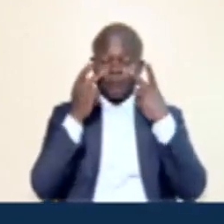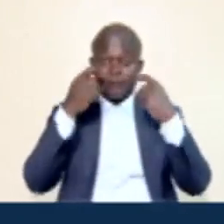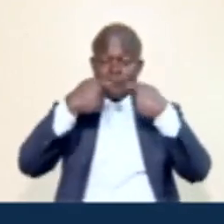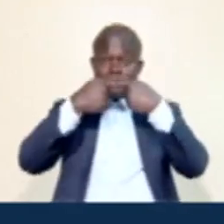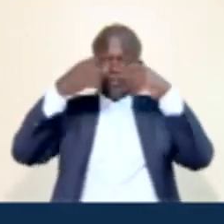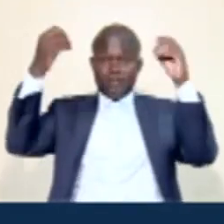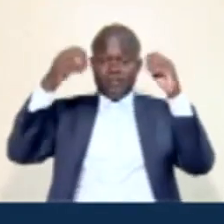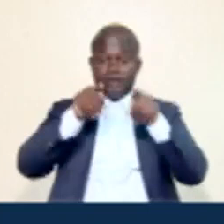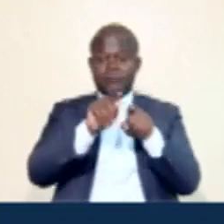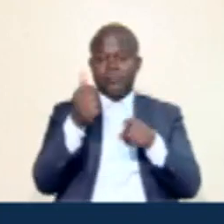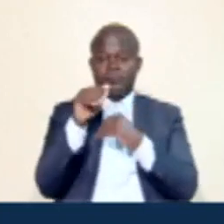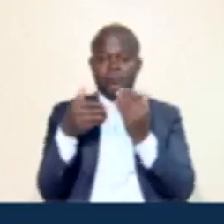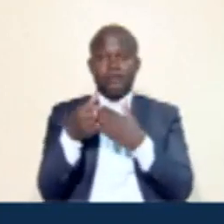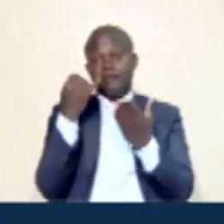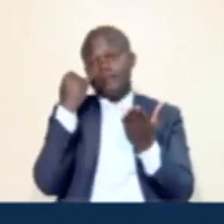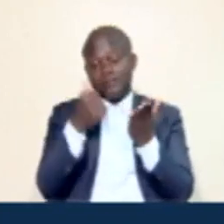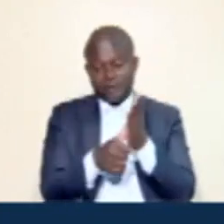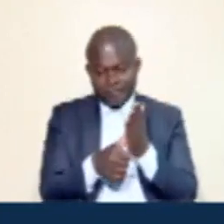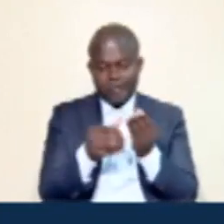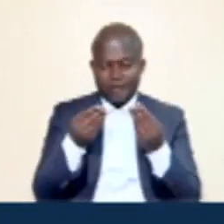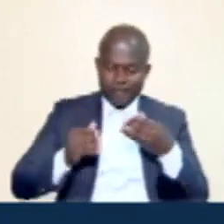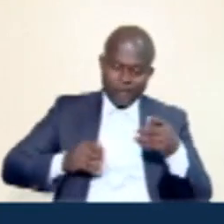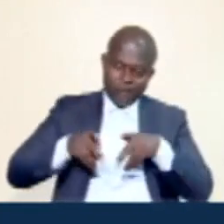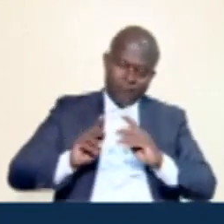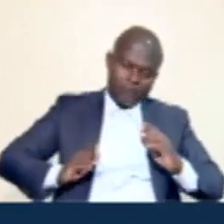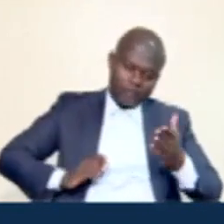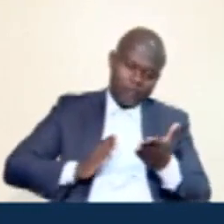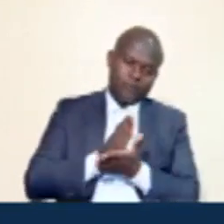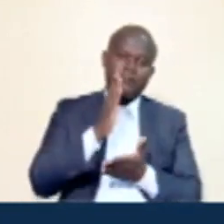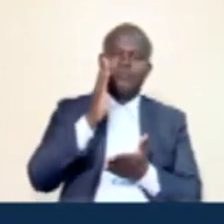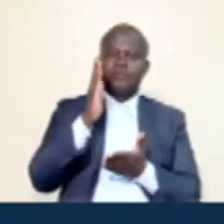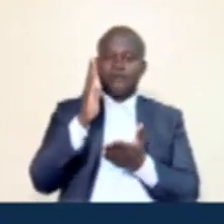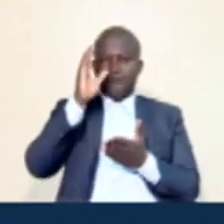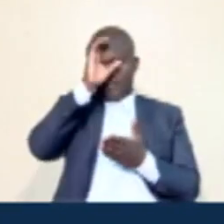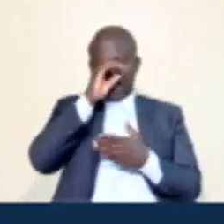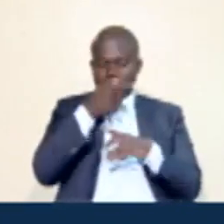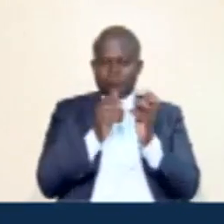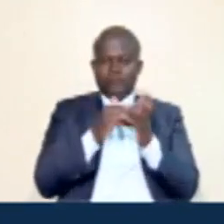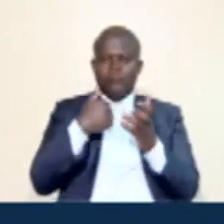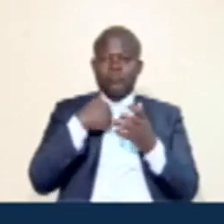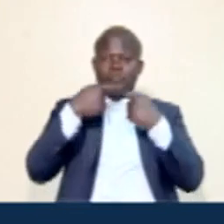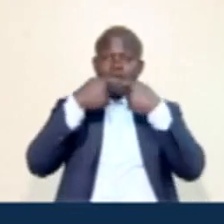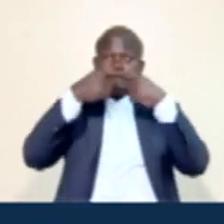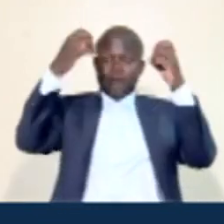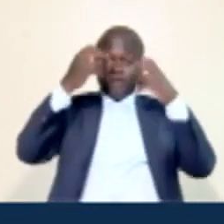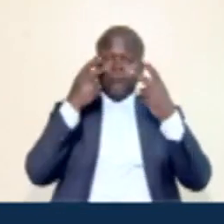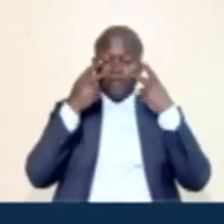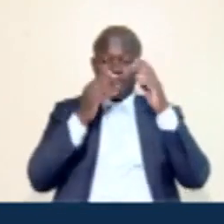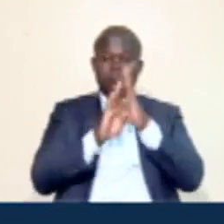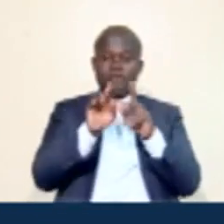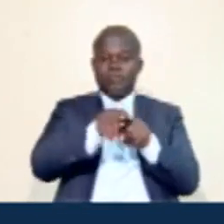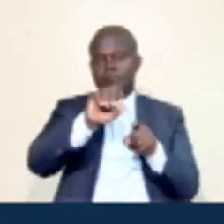nk'abandi ayo mapoto nimba ari ikibazo bakaduha uburenganzira tukabyishakaho ariko natwe tukagira umuriro tukagira iterambere